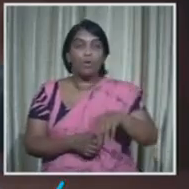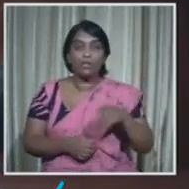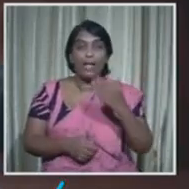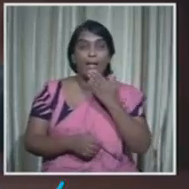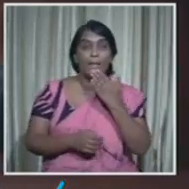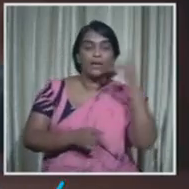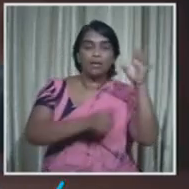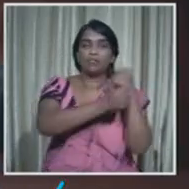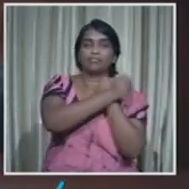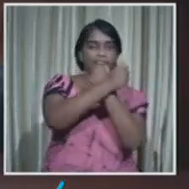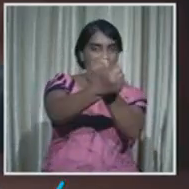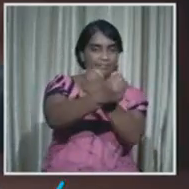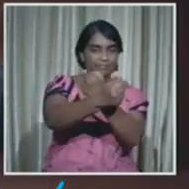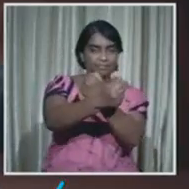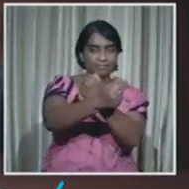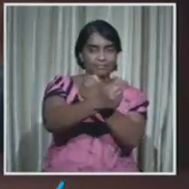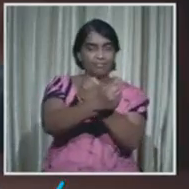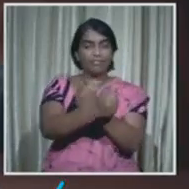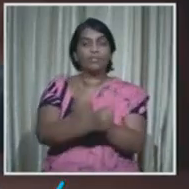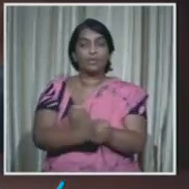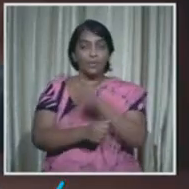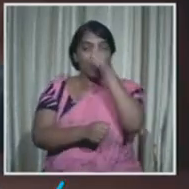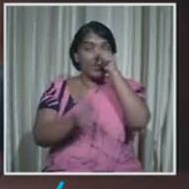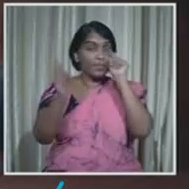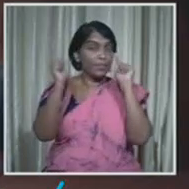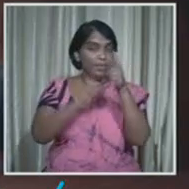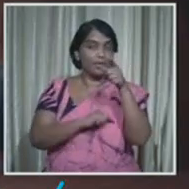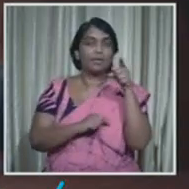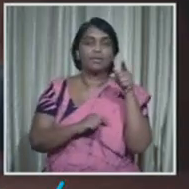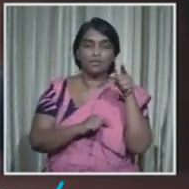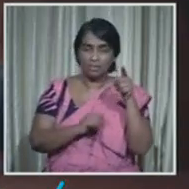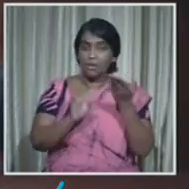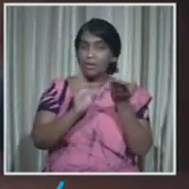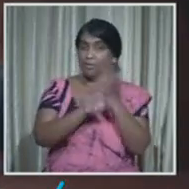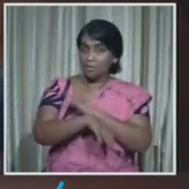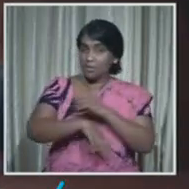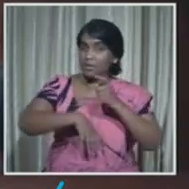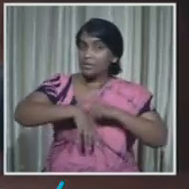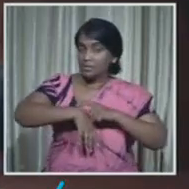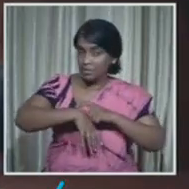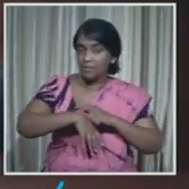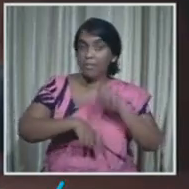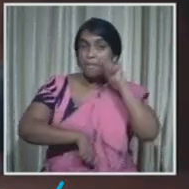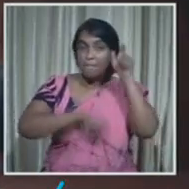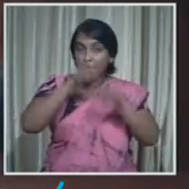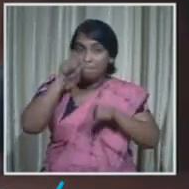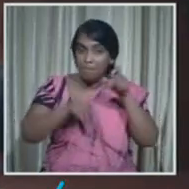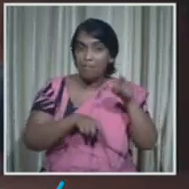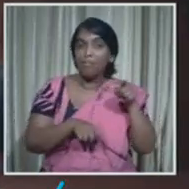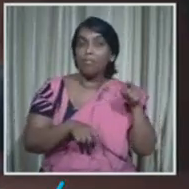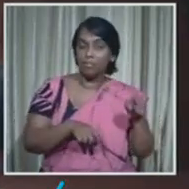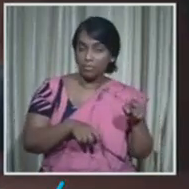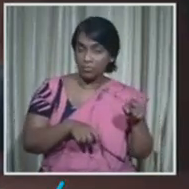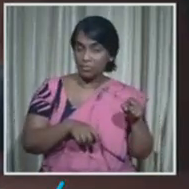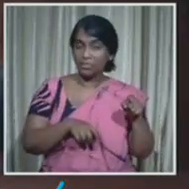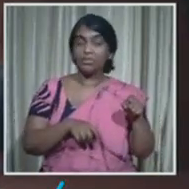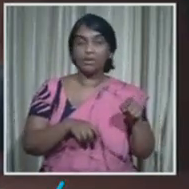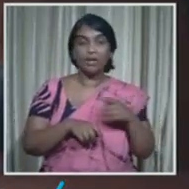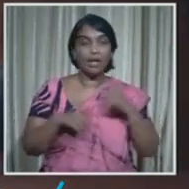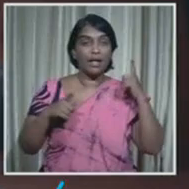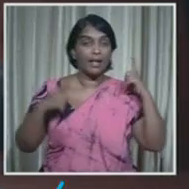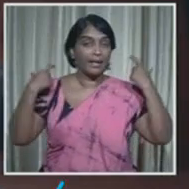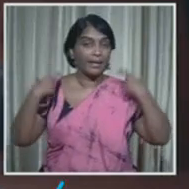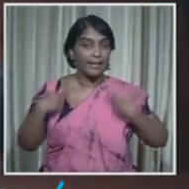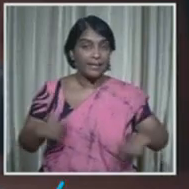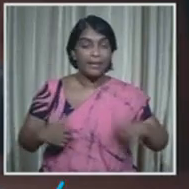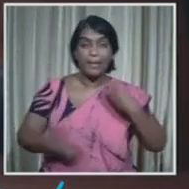හිරේ යන්නේ හරිද ඒවරු පැනපු විදිය ඒ වගේම පහුගේ කාලේ මහජනයාගේ දේ මහජනයාට නාවික හමුදාව කර